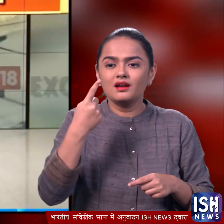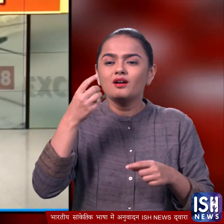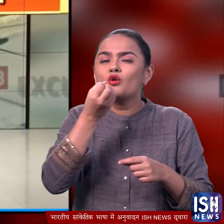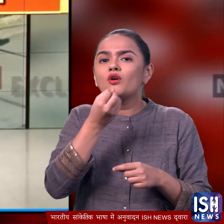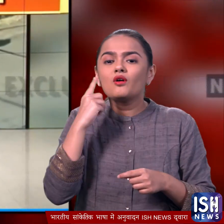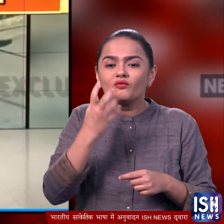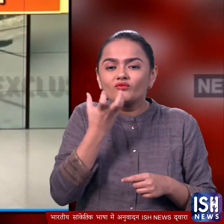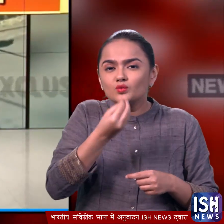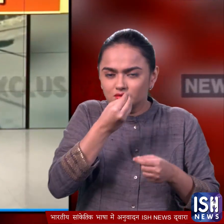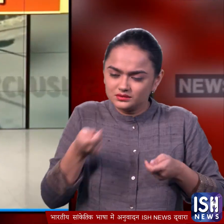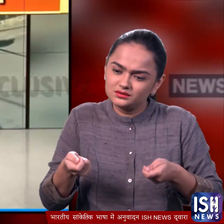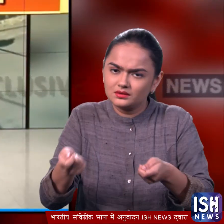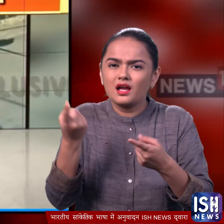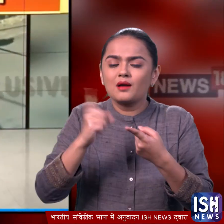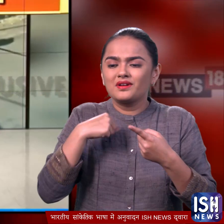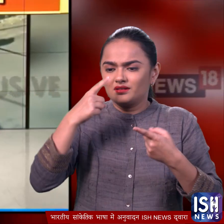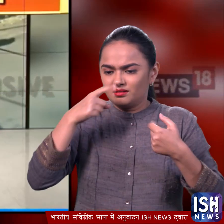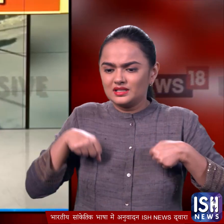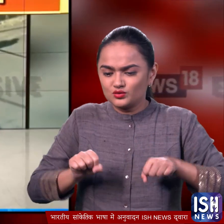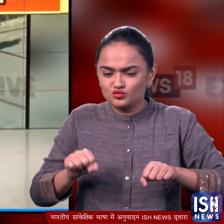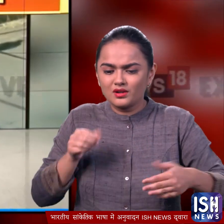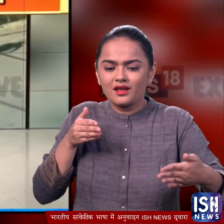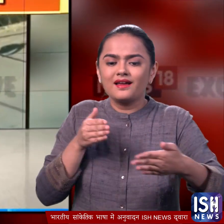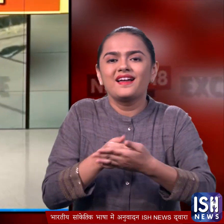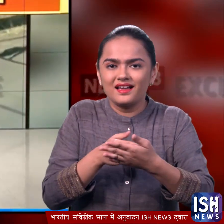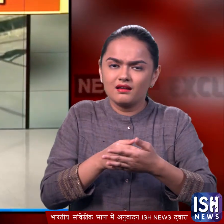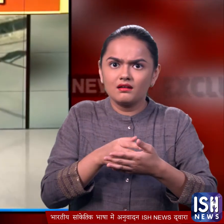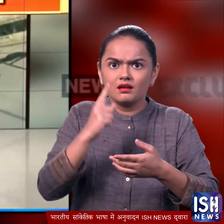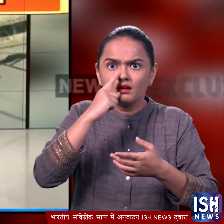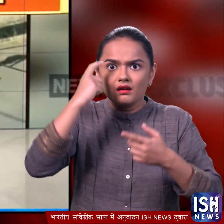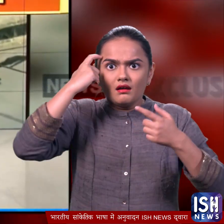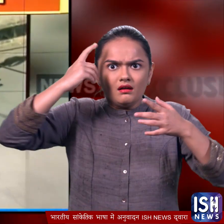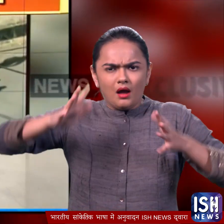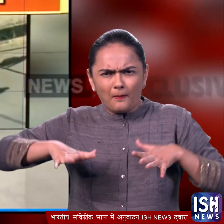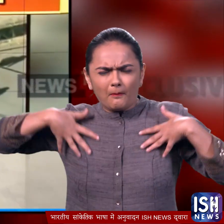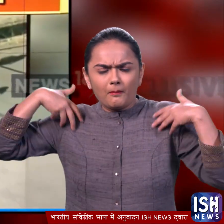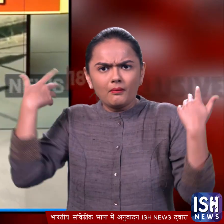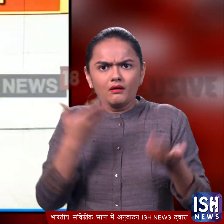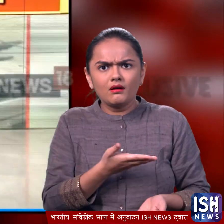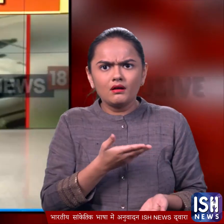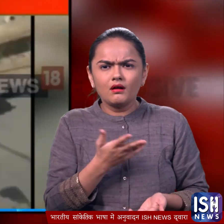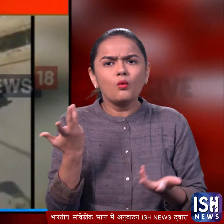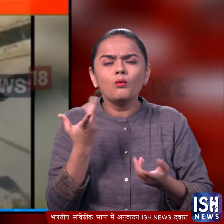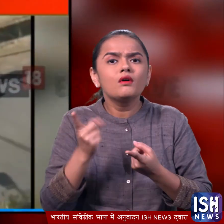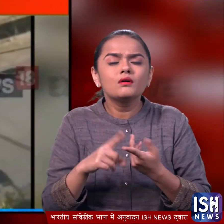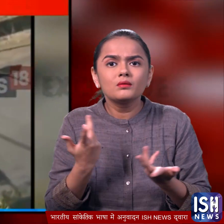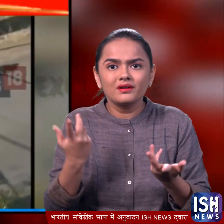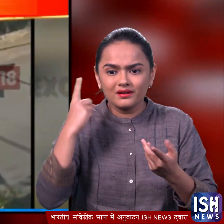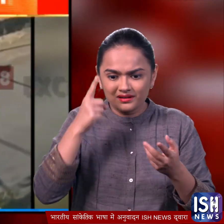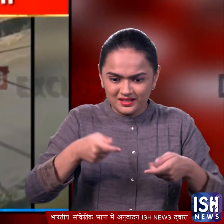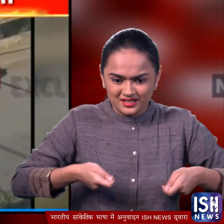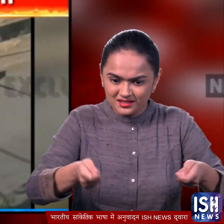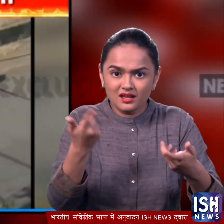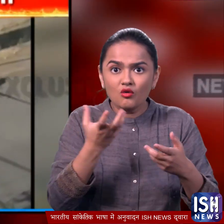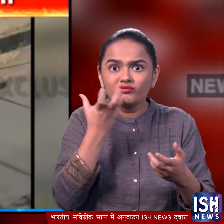कि फल बेचने वाले आदमी का ठेला सड़क पर खड़ी महिला की गाड़ी से टकरा गया था, जिसके बाद उस महिला ने हंगामा शुरू कर दिया और